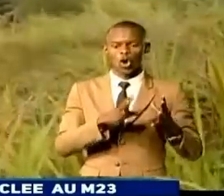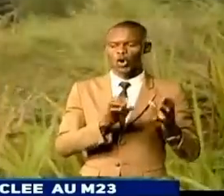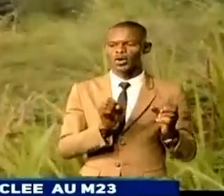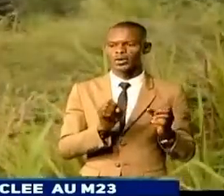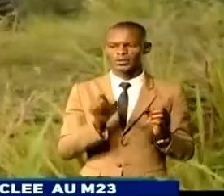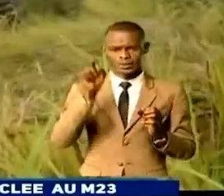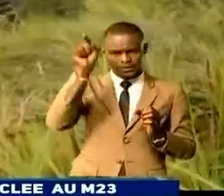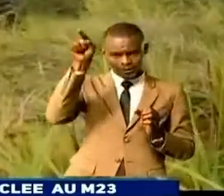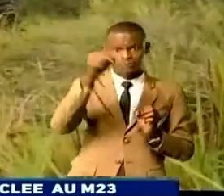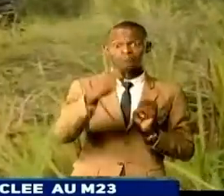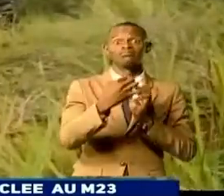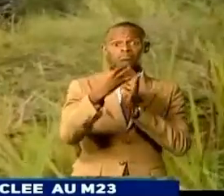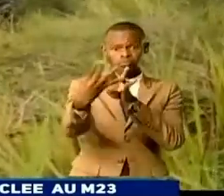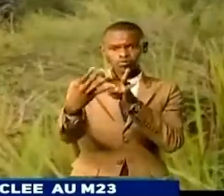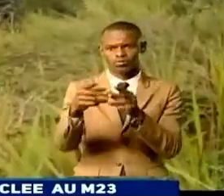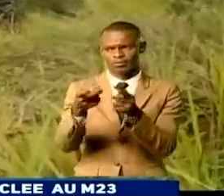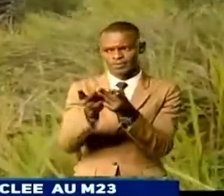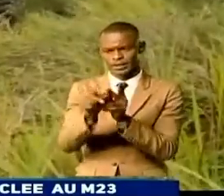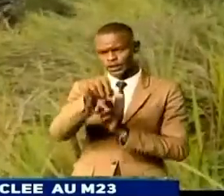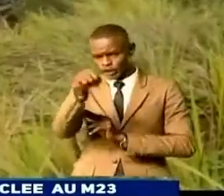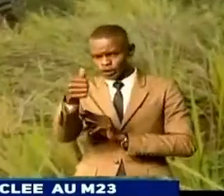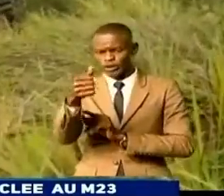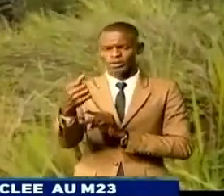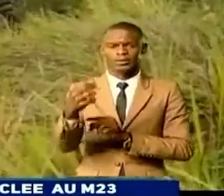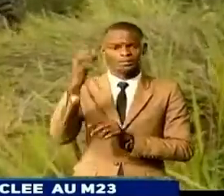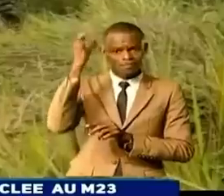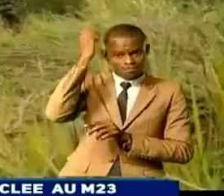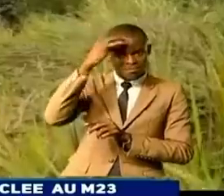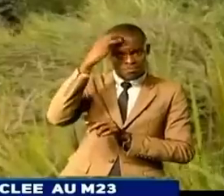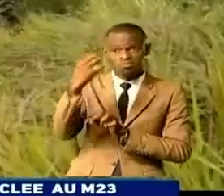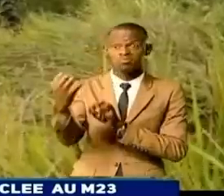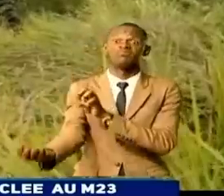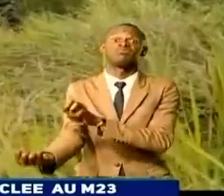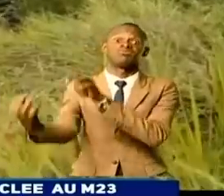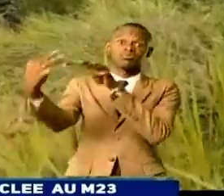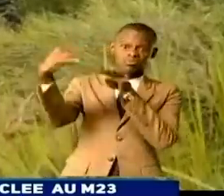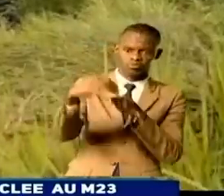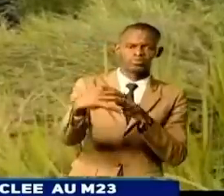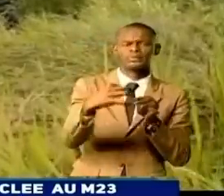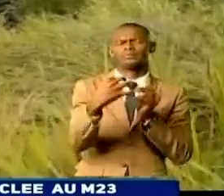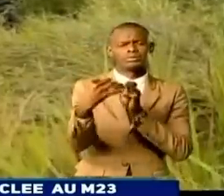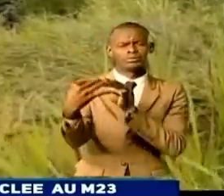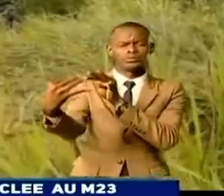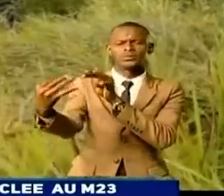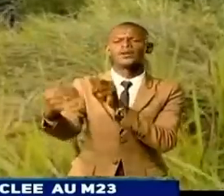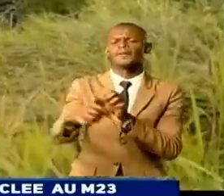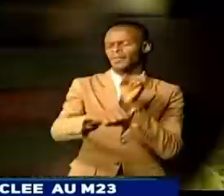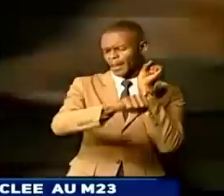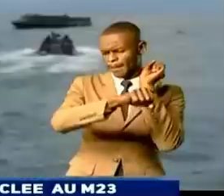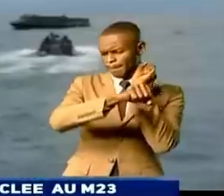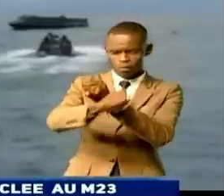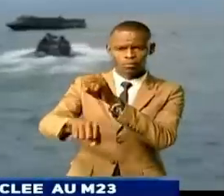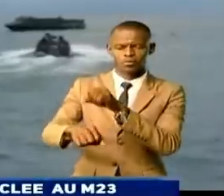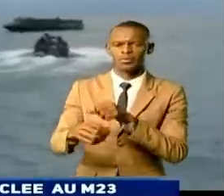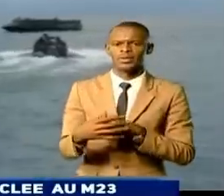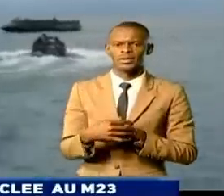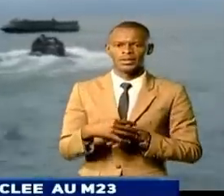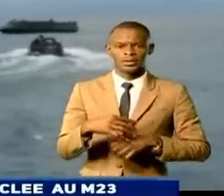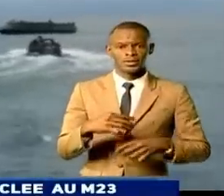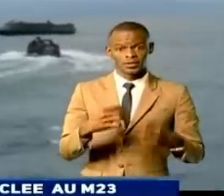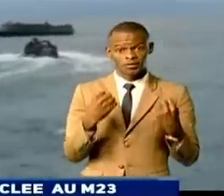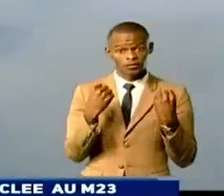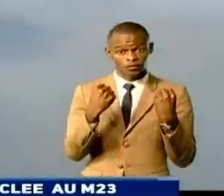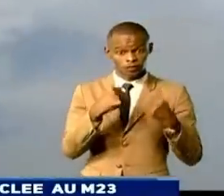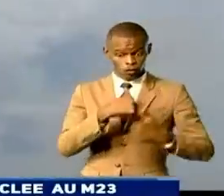Les forces loyalistes, déterminées à ne laisser aucun centimètre du territoire national à qui que ce soit, se comportent de